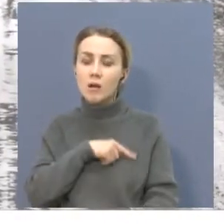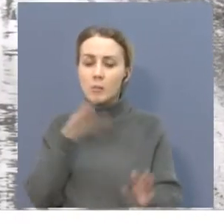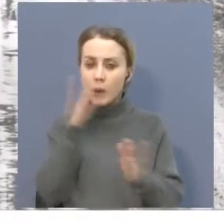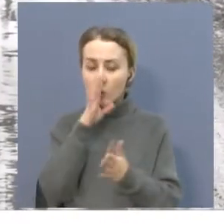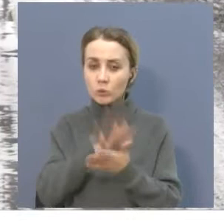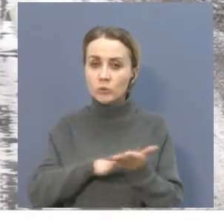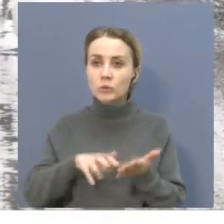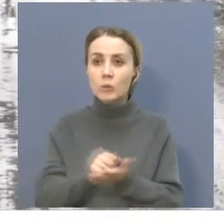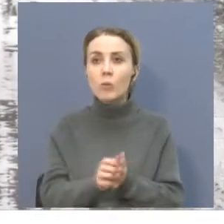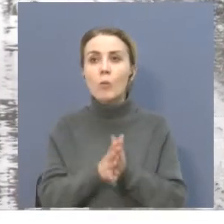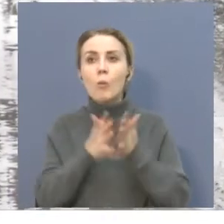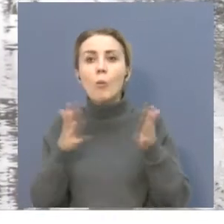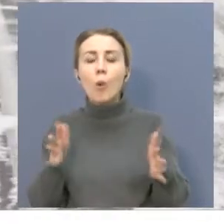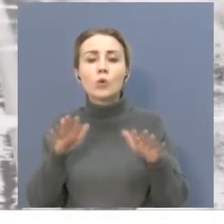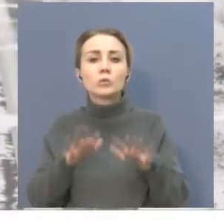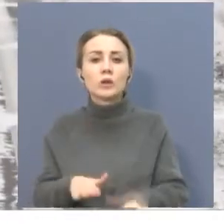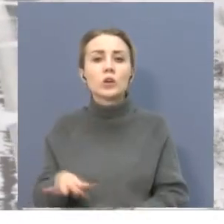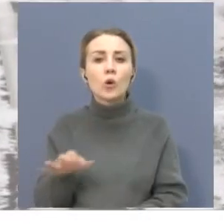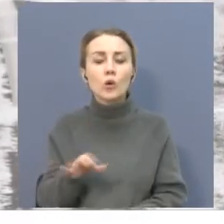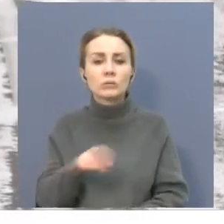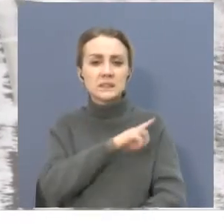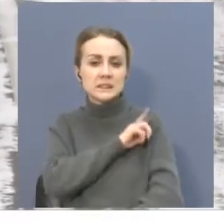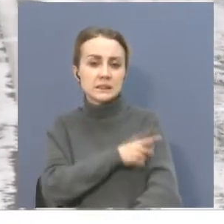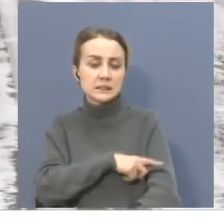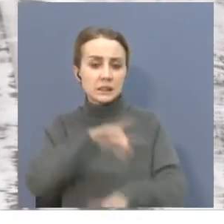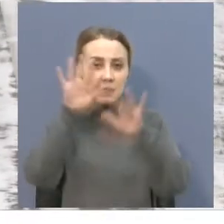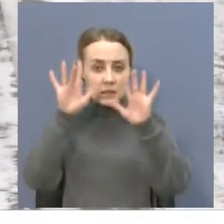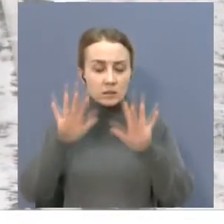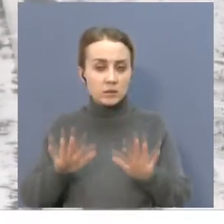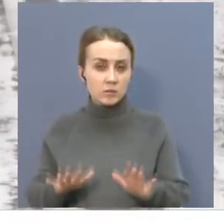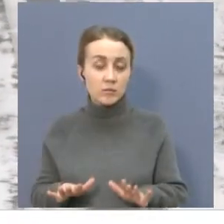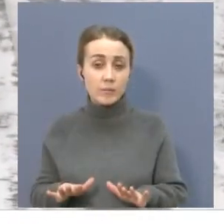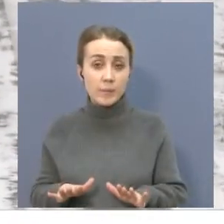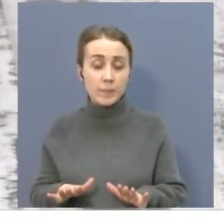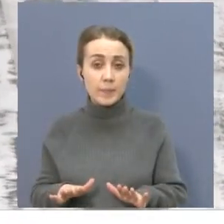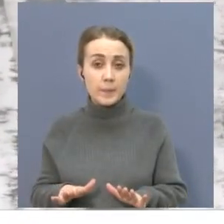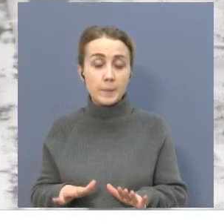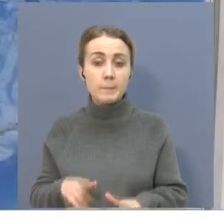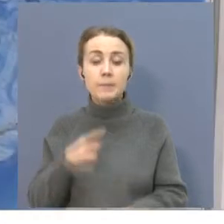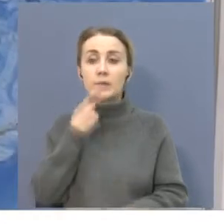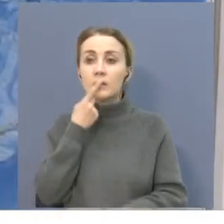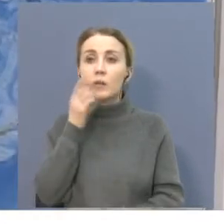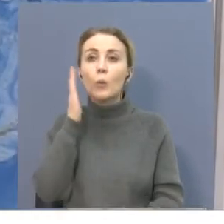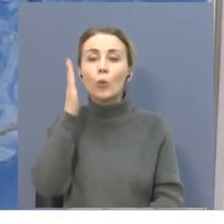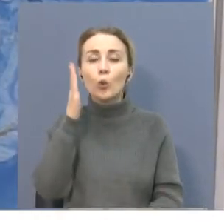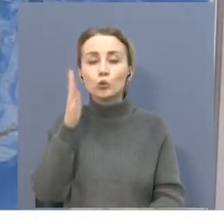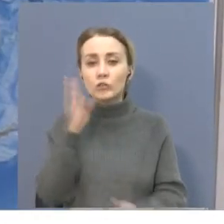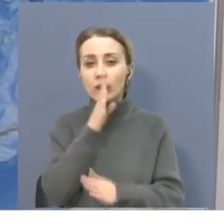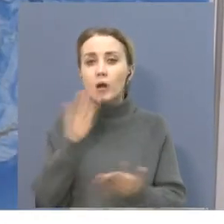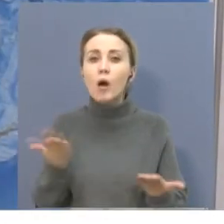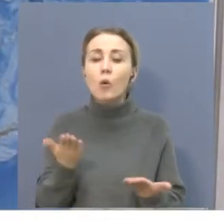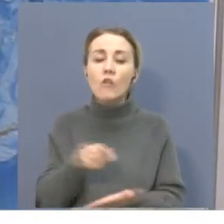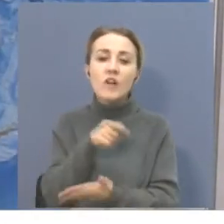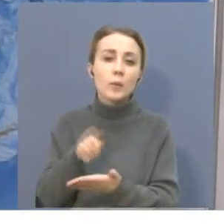біраз аумағында қалың қар жауады. Синоптиктер алдағы демалыс күндеріне болжам жасап отыр. На большей части территории